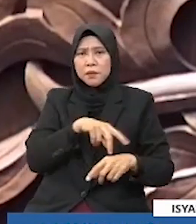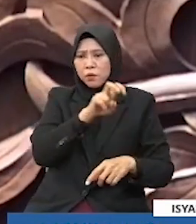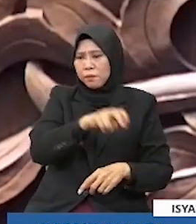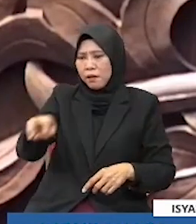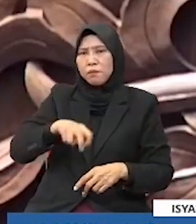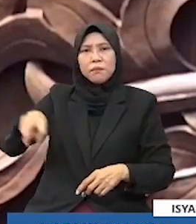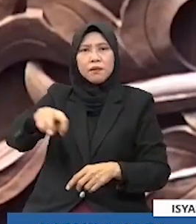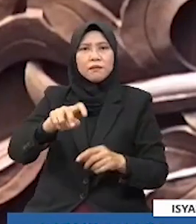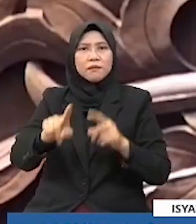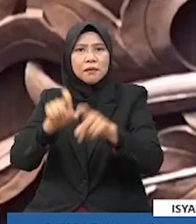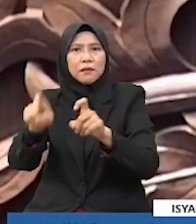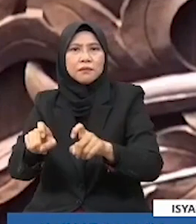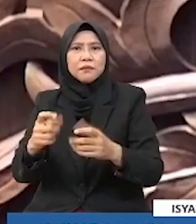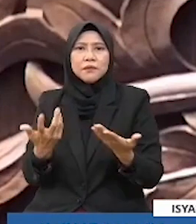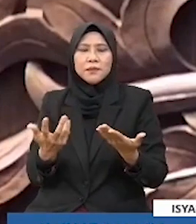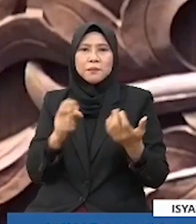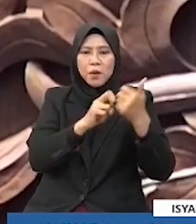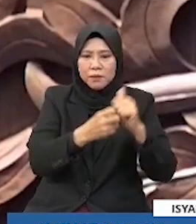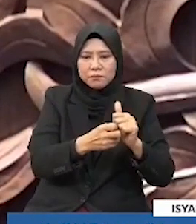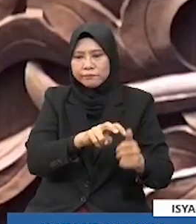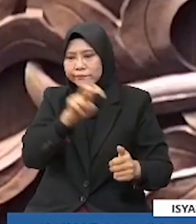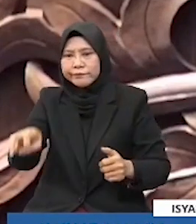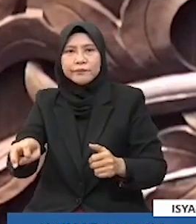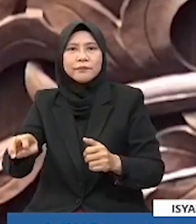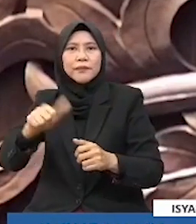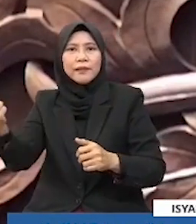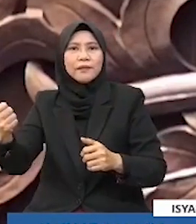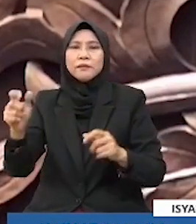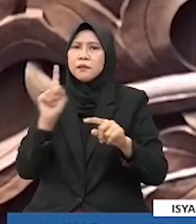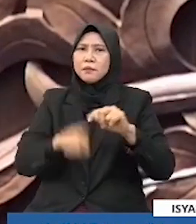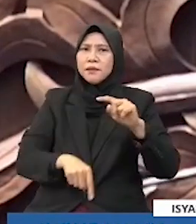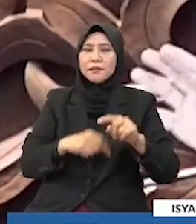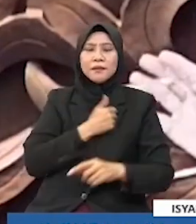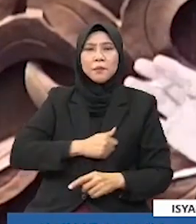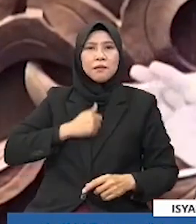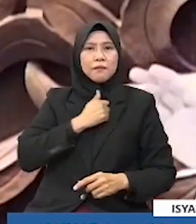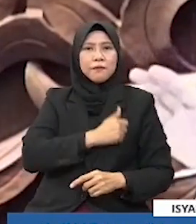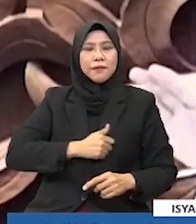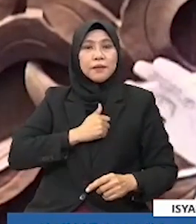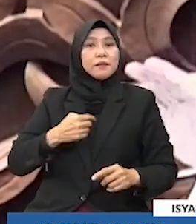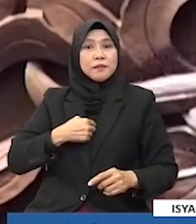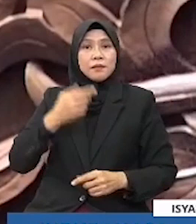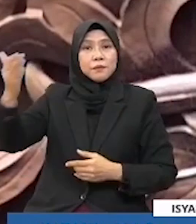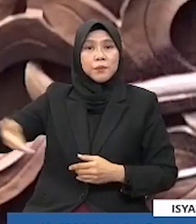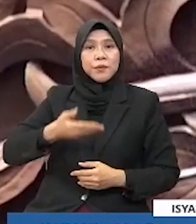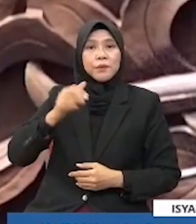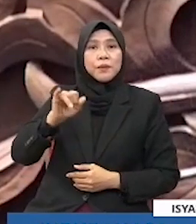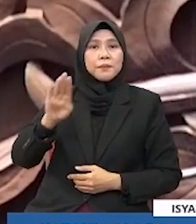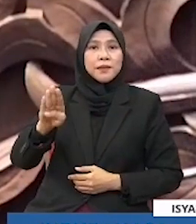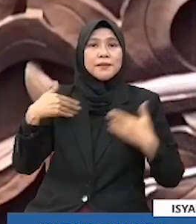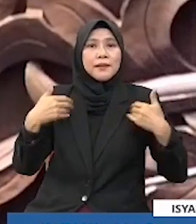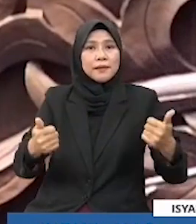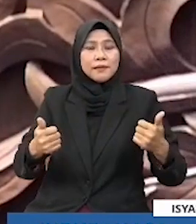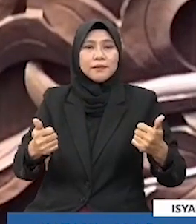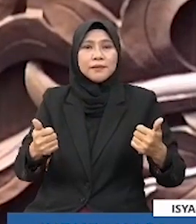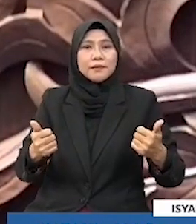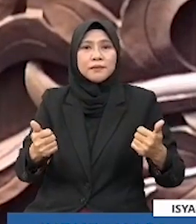lompat-melompat begini isu dari satu isuk satu isu lain Maaf seenak lantai senang menyebutnya Muhammad Menteri